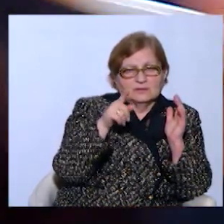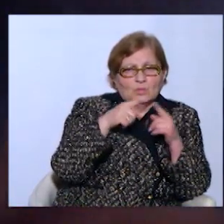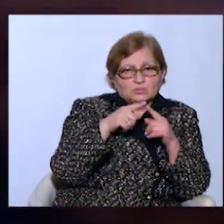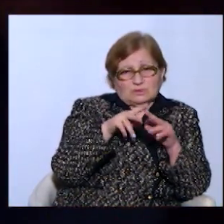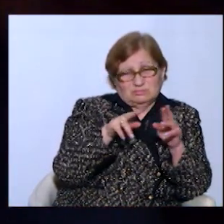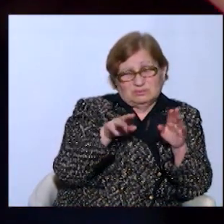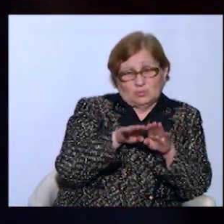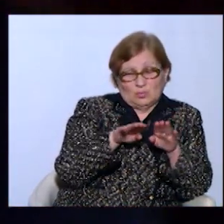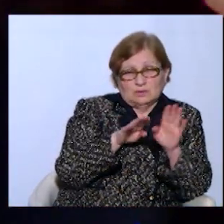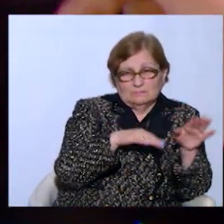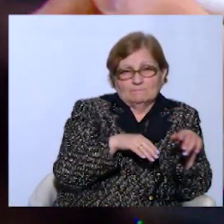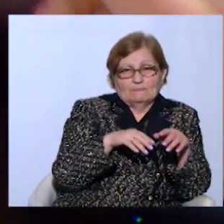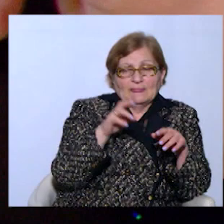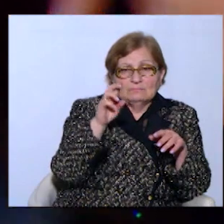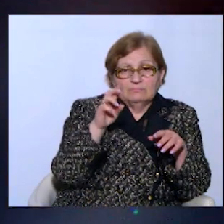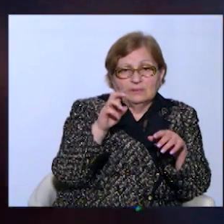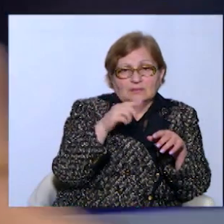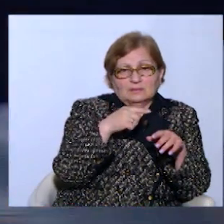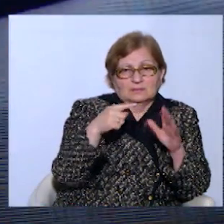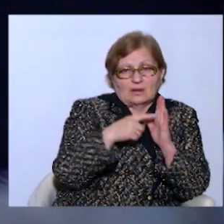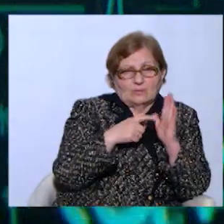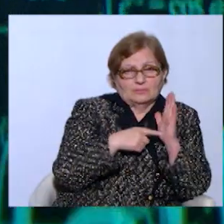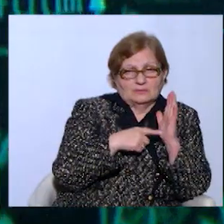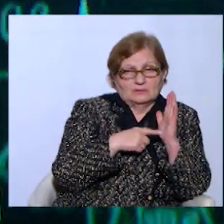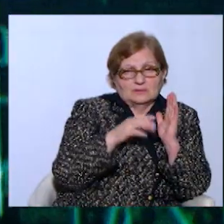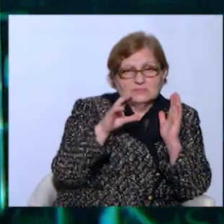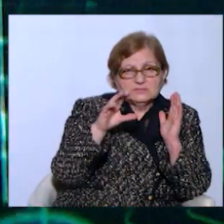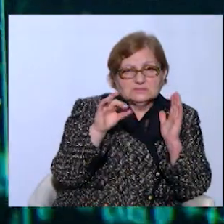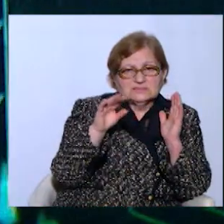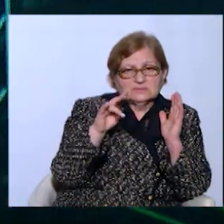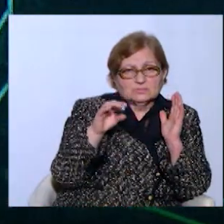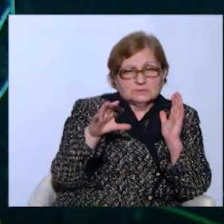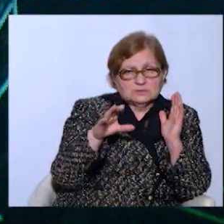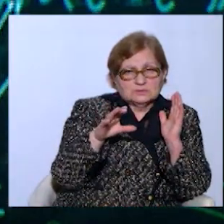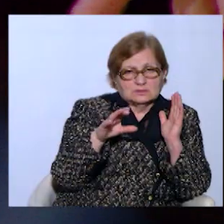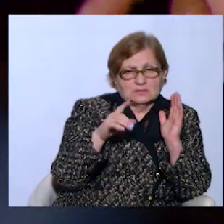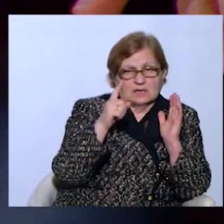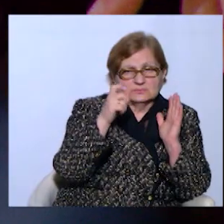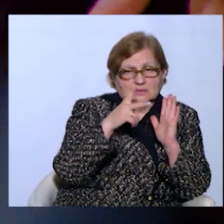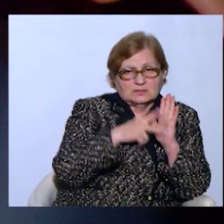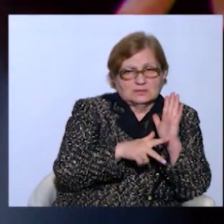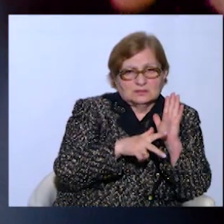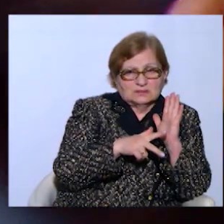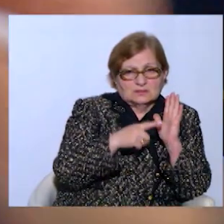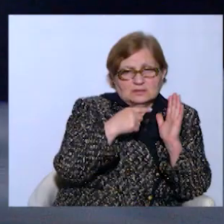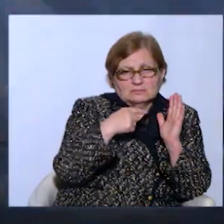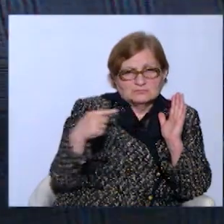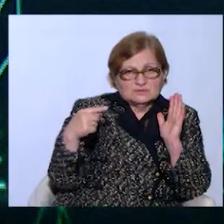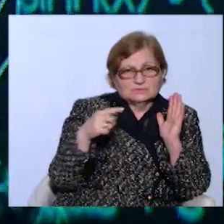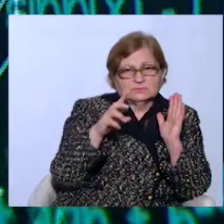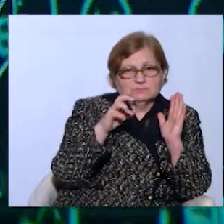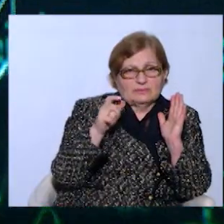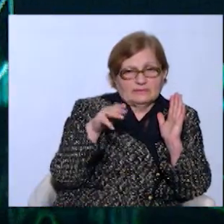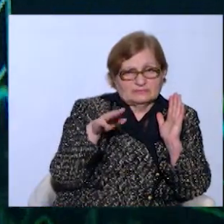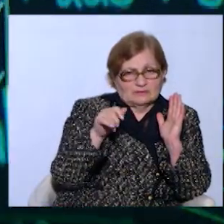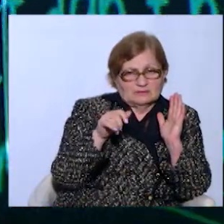ტოლი, არის უდრის b გაყოფილი sinus აი ამ კუთხის 180 გრადუსი მინუს ბეტა. ნუ კარგად